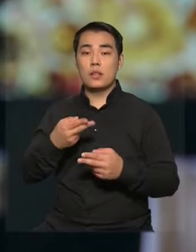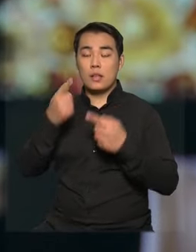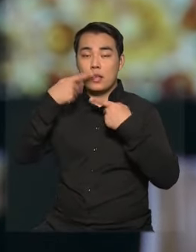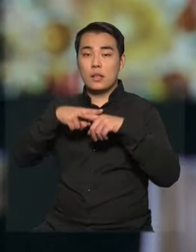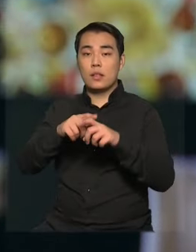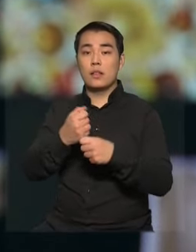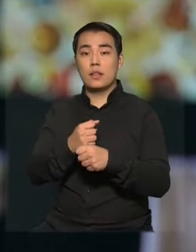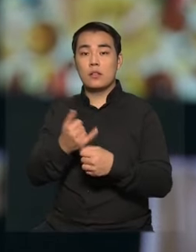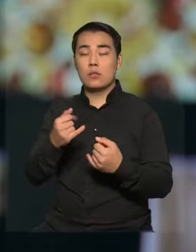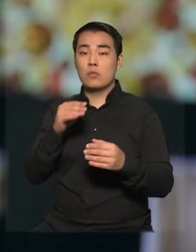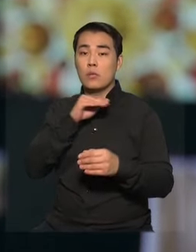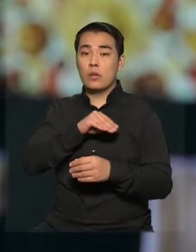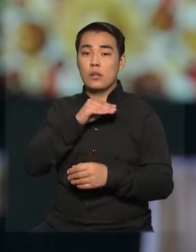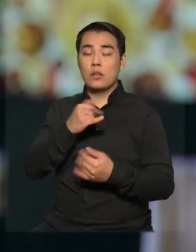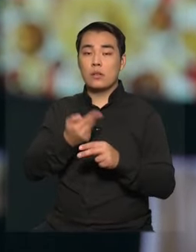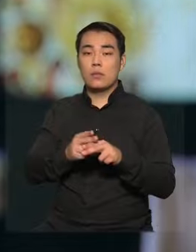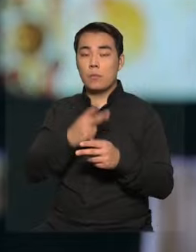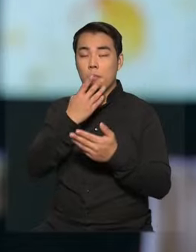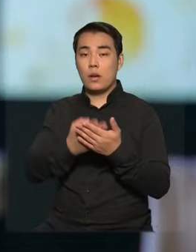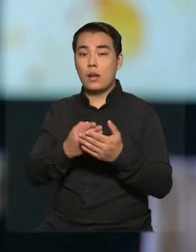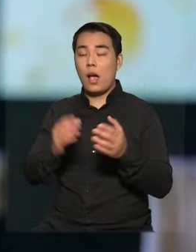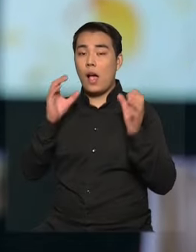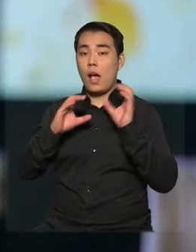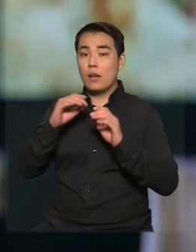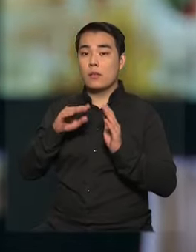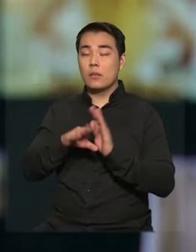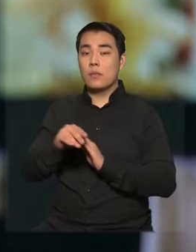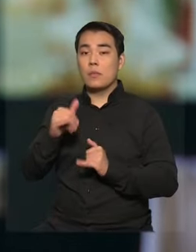ғылымдарының докторы, жаратылыстану ғылымдары академиясының